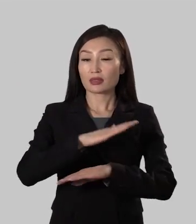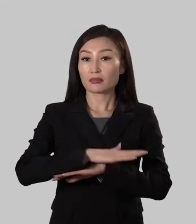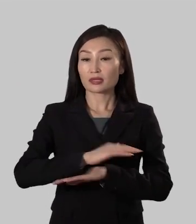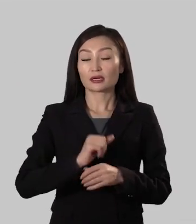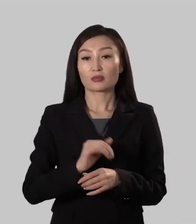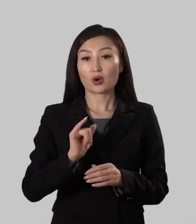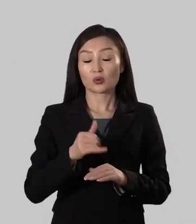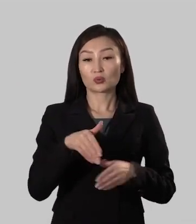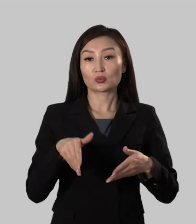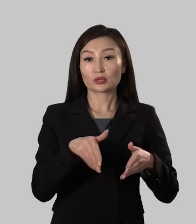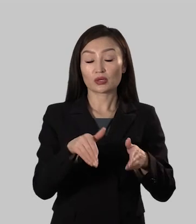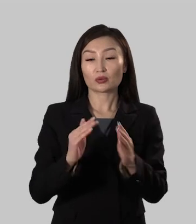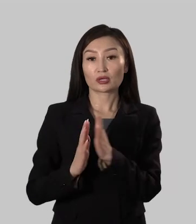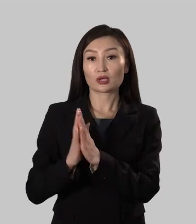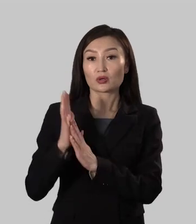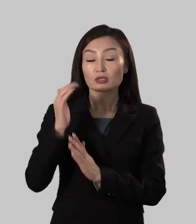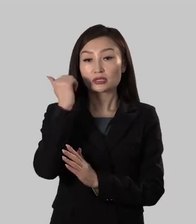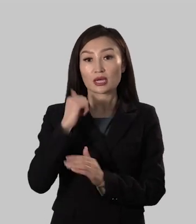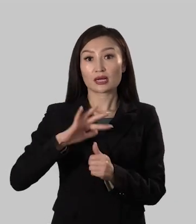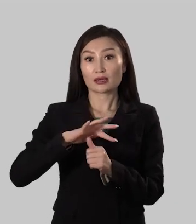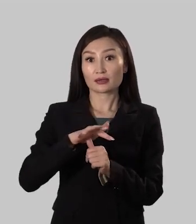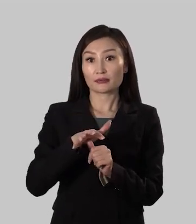У дороги рос старый гриб.